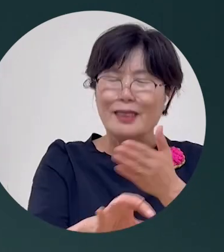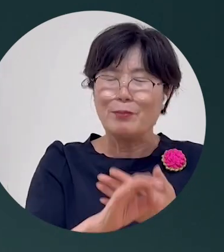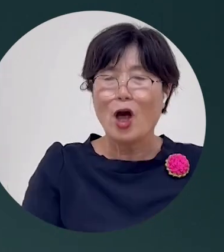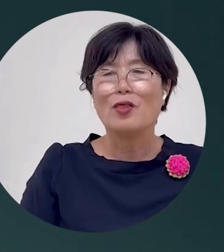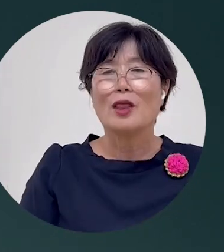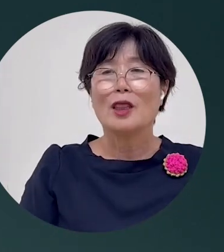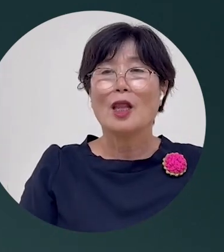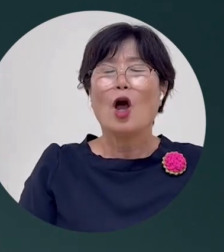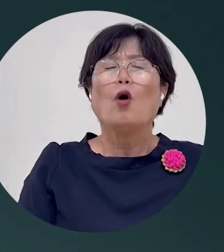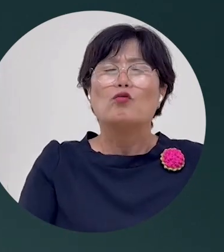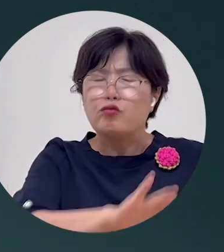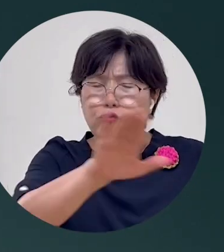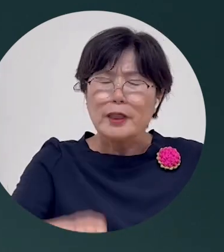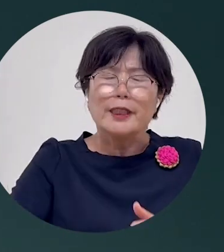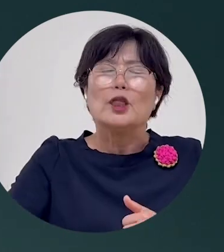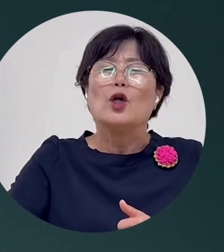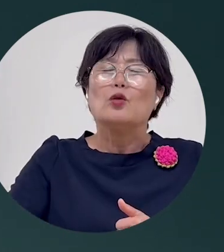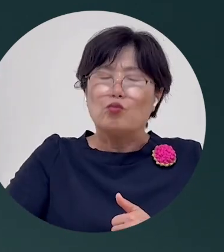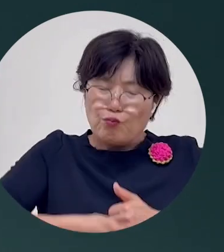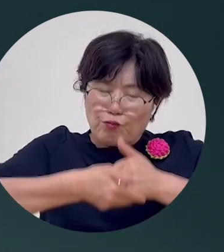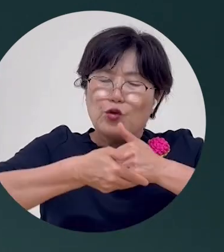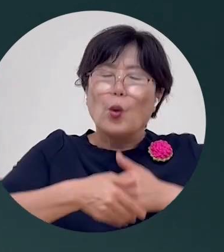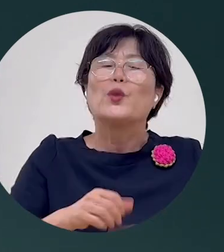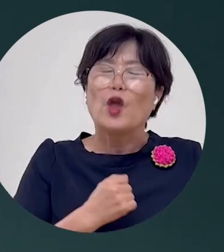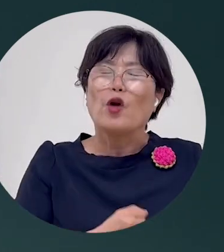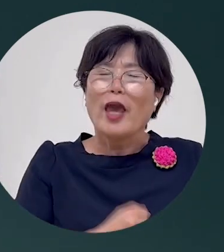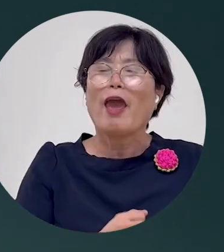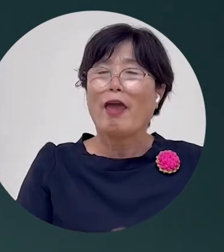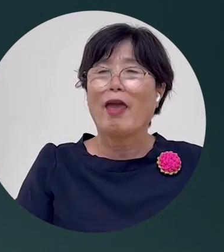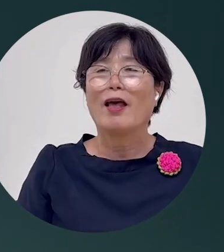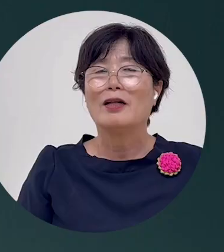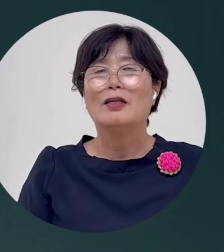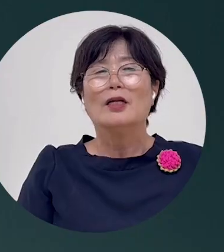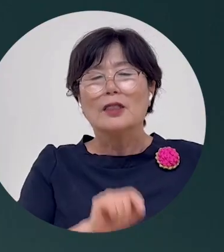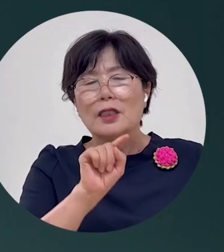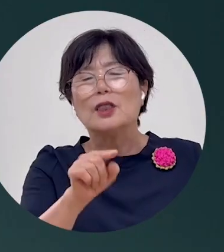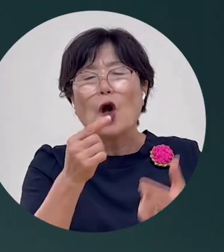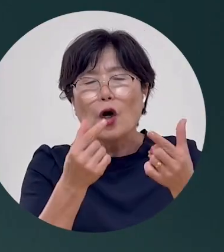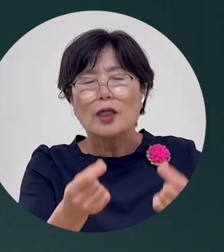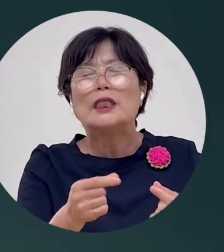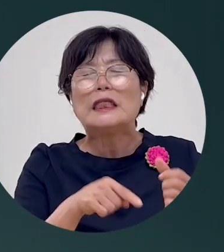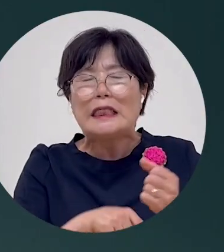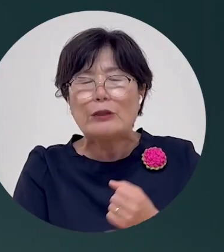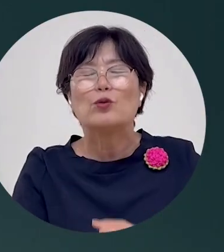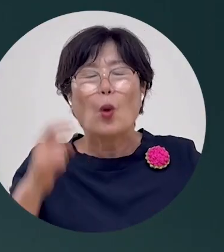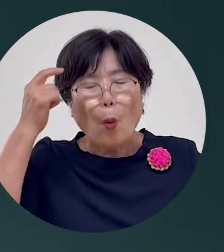존경하게 만드는 비결, 그게 어디서 나오겠어요? 언제나 우리를